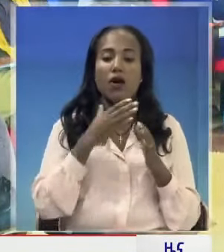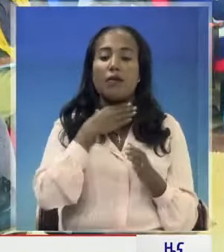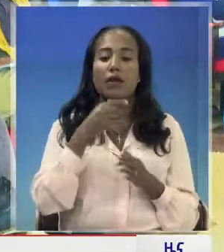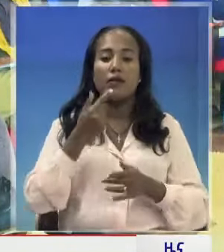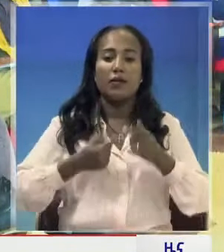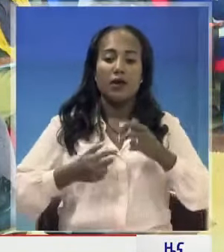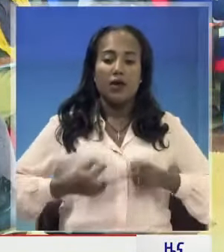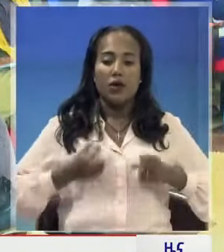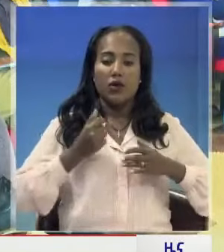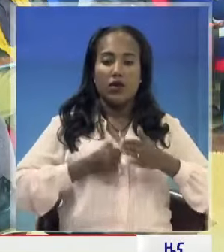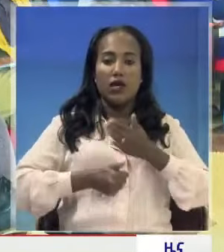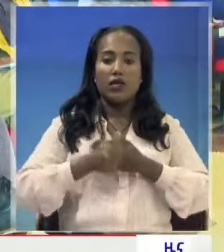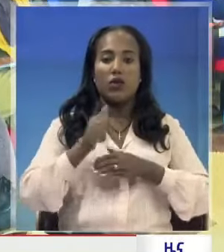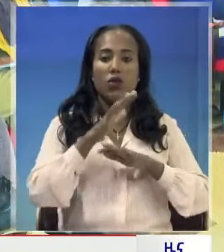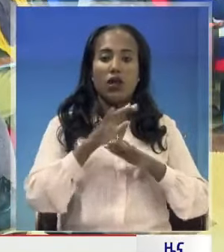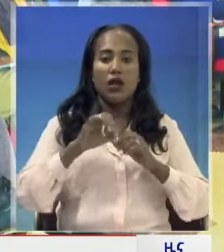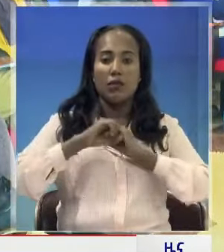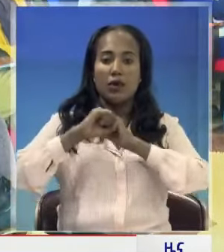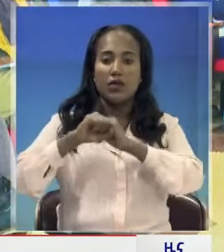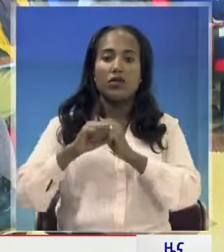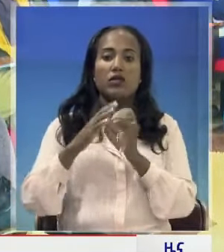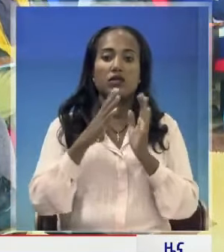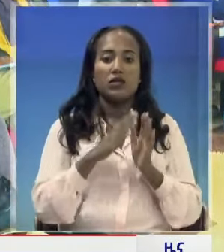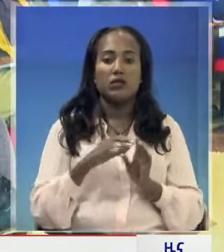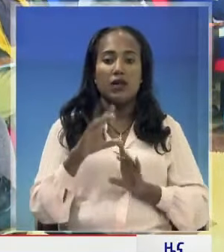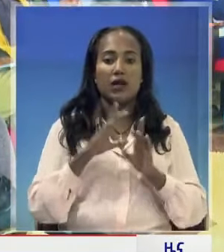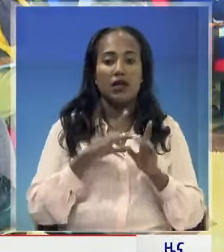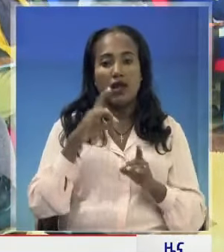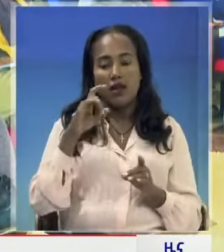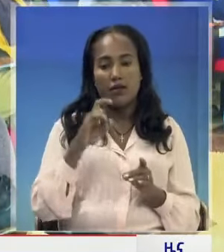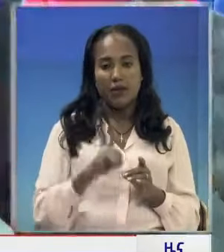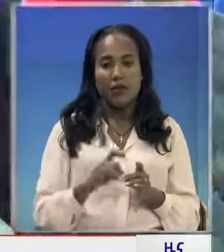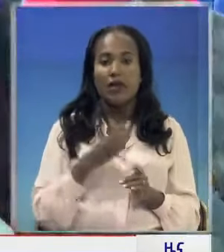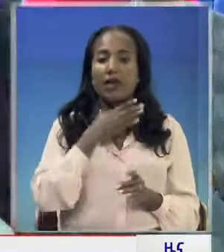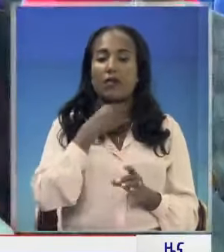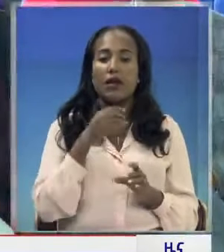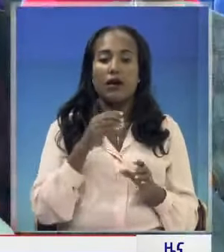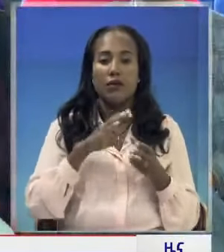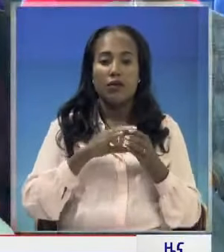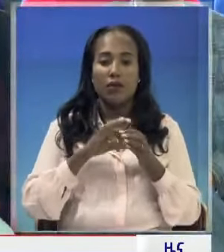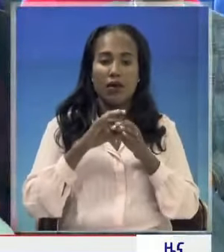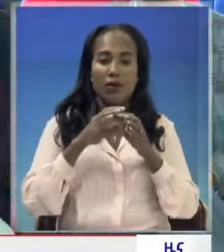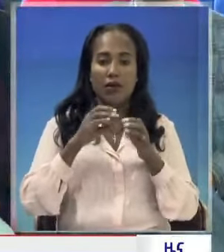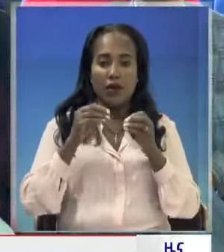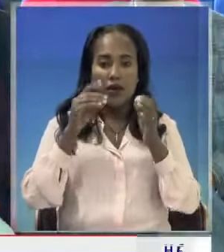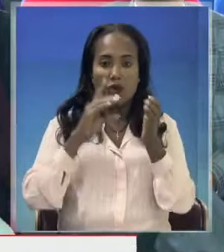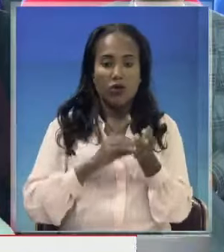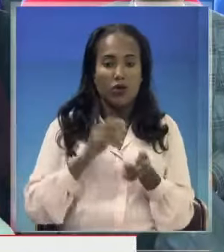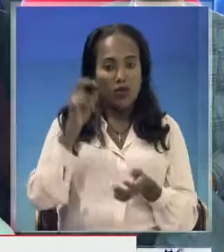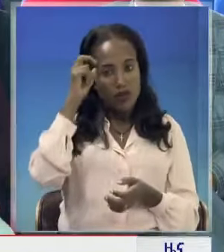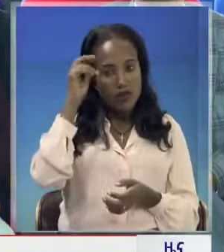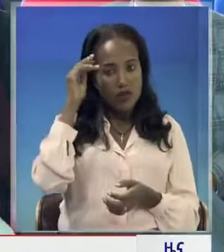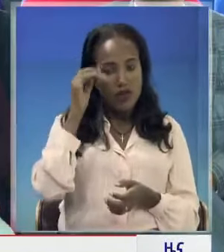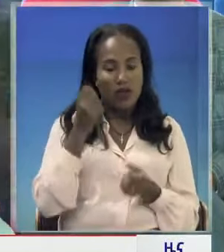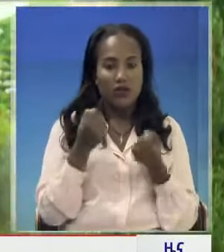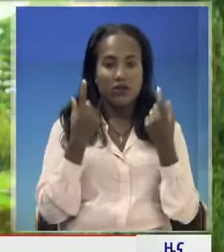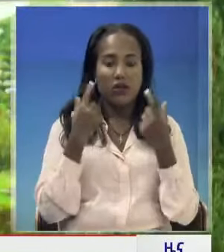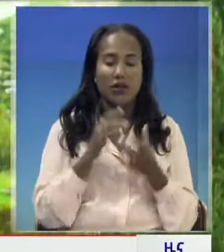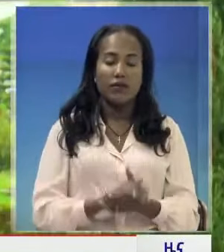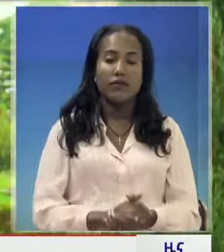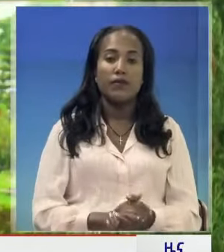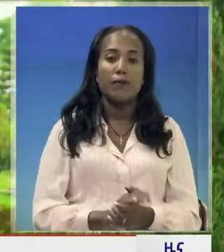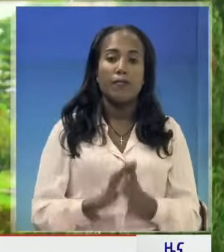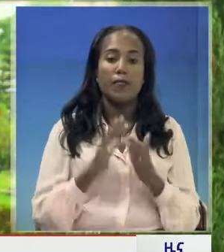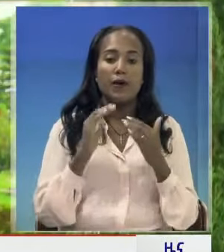አማራ የመጣበትን የህልውና ጥቃትና ወረራ ለመመከት ዝግጅት ማድረግ እንዳለበት ከአማራ ምሁራን መማክርት አባላት ዶክተር ዋልተ ንጉስ መኮንን